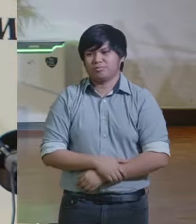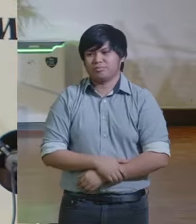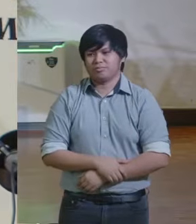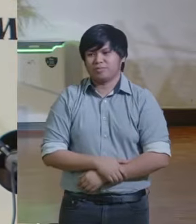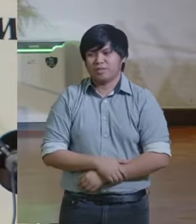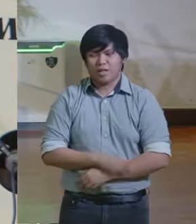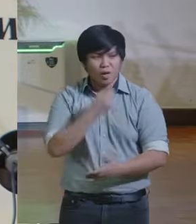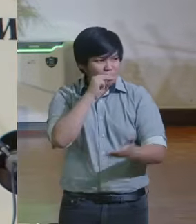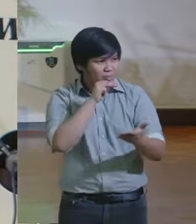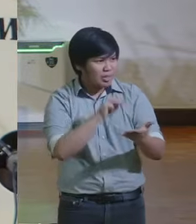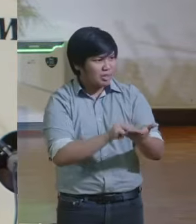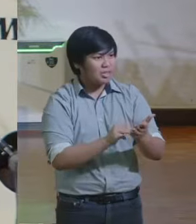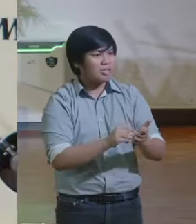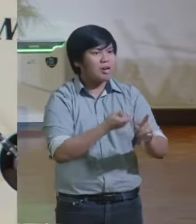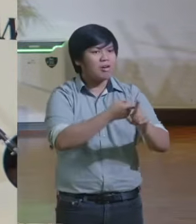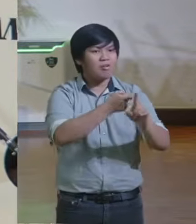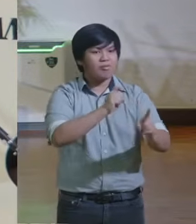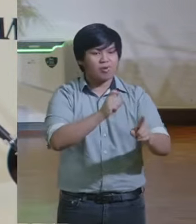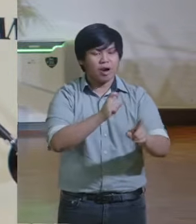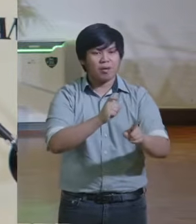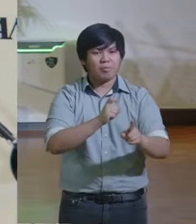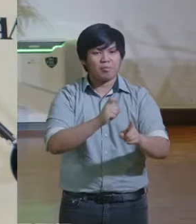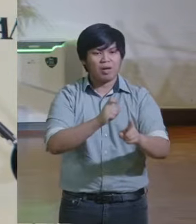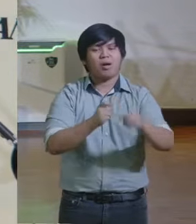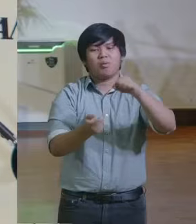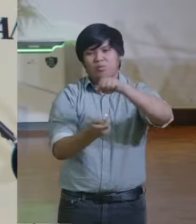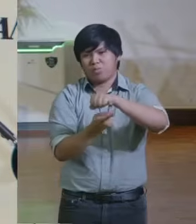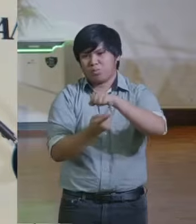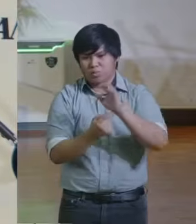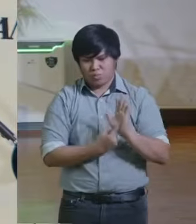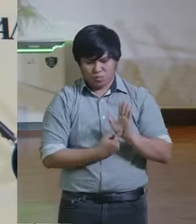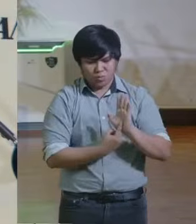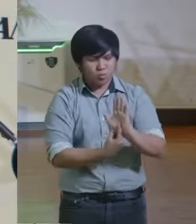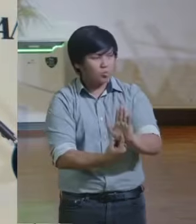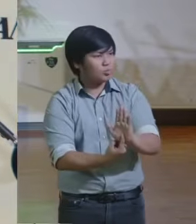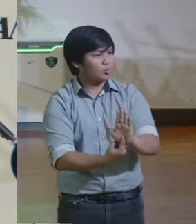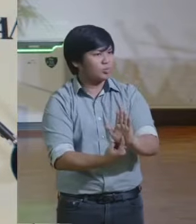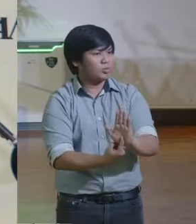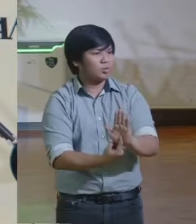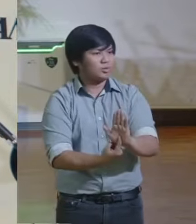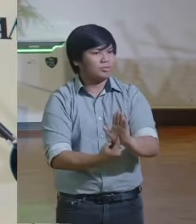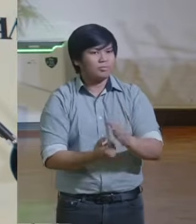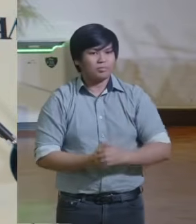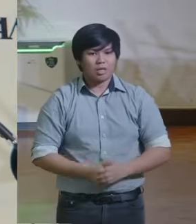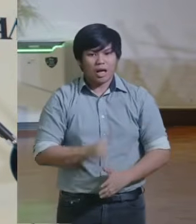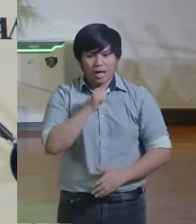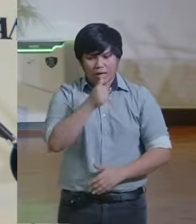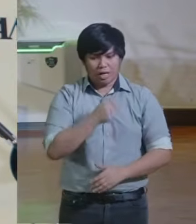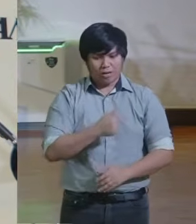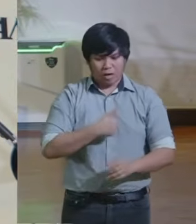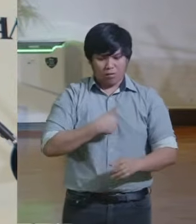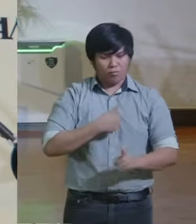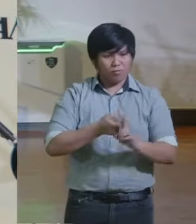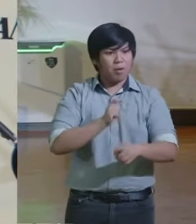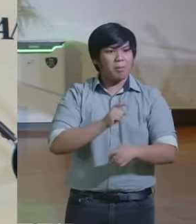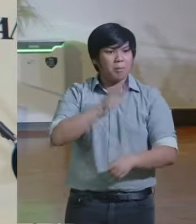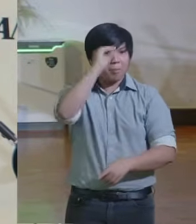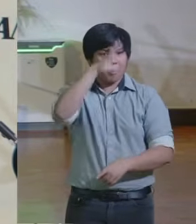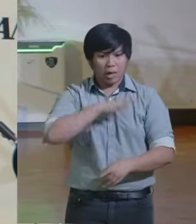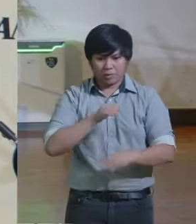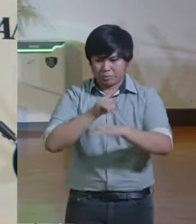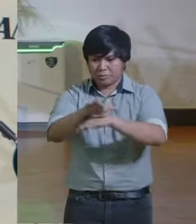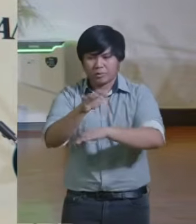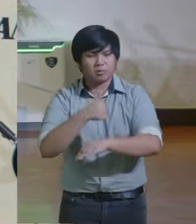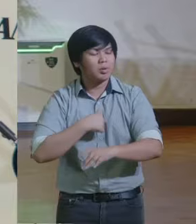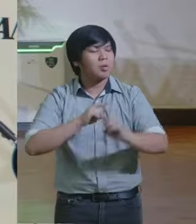Itong mensahe na ito ay mula sa isang tagahatid ng salita ng Diyos mismo. Ang sabi niya, not from men nor through man, but